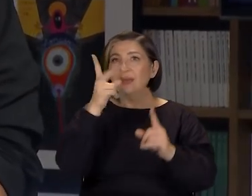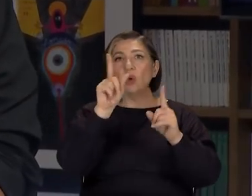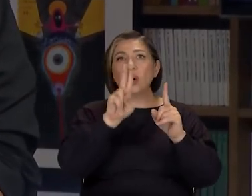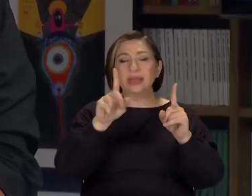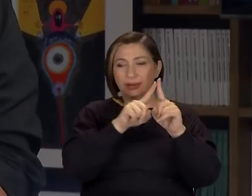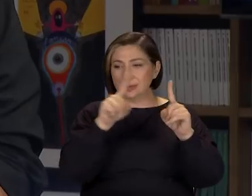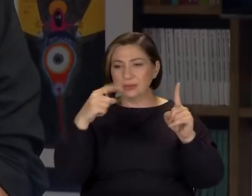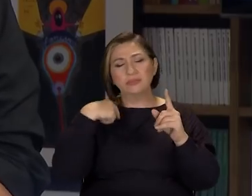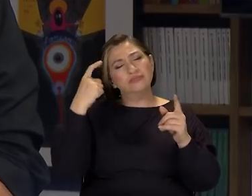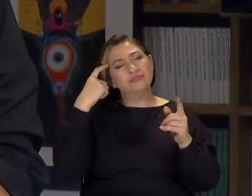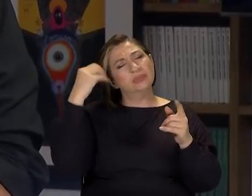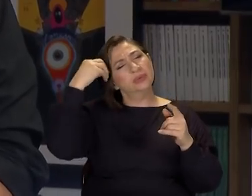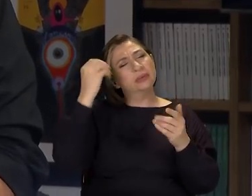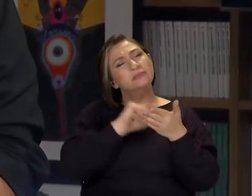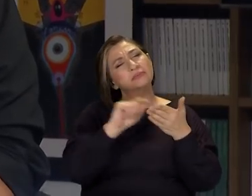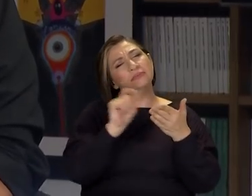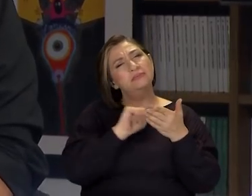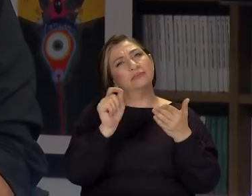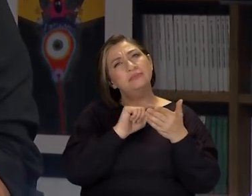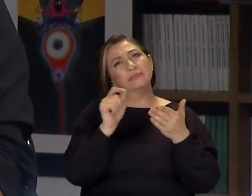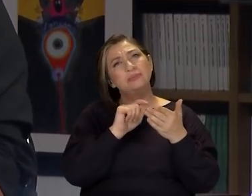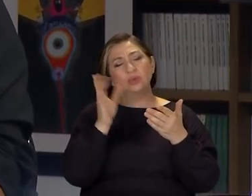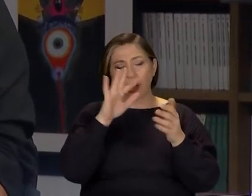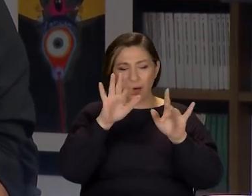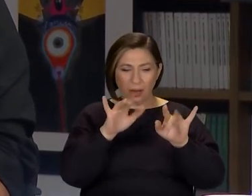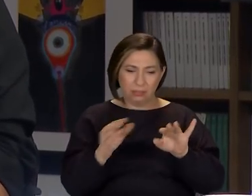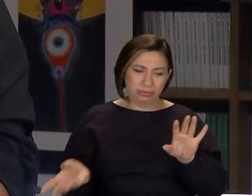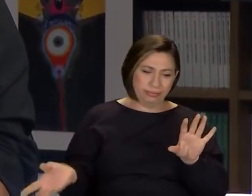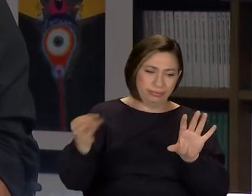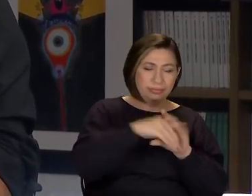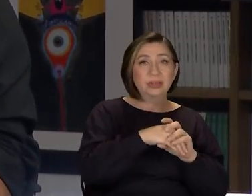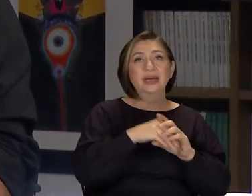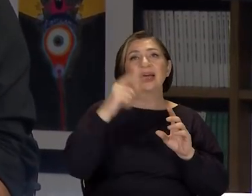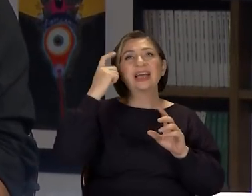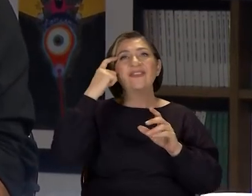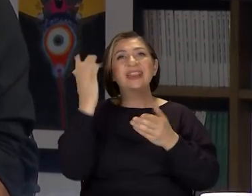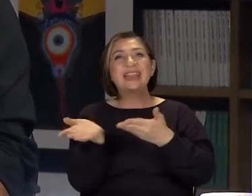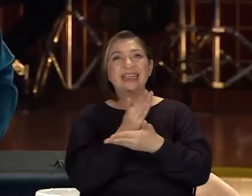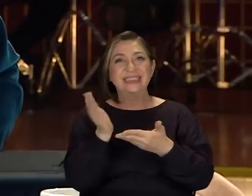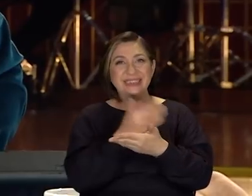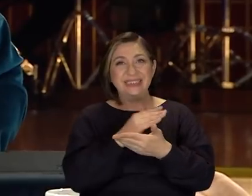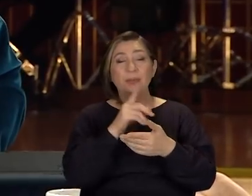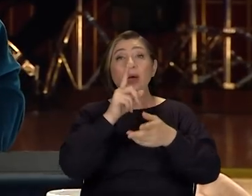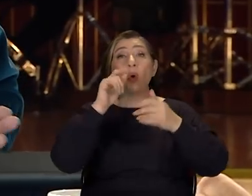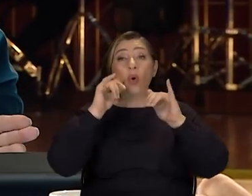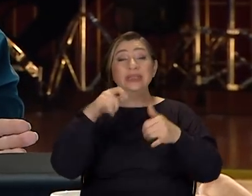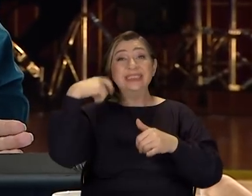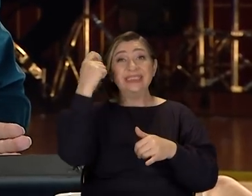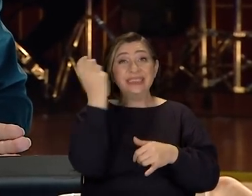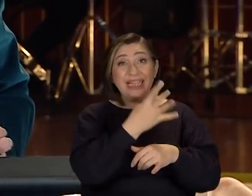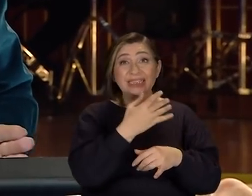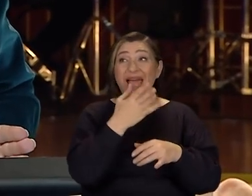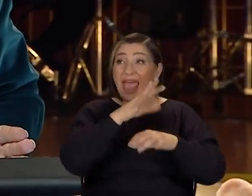beri kafada yazıyorum. Kafada yazdıklarımın maşallah. Toparlanmış evet, kafa dergisi. Şimdi ama oynadığın dizilerde